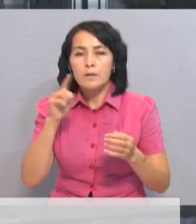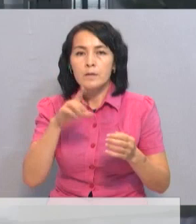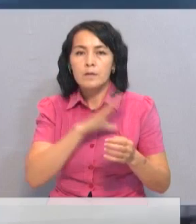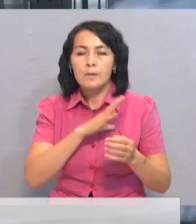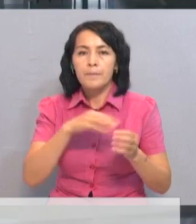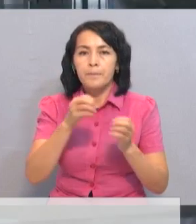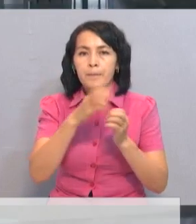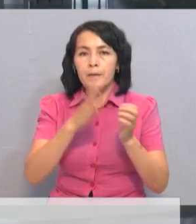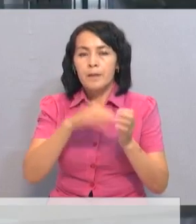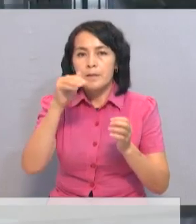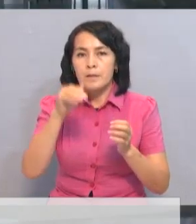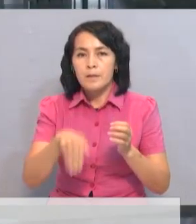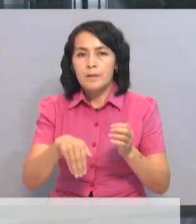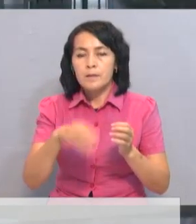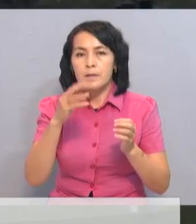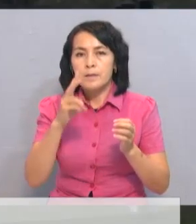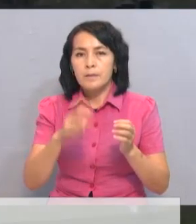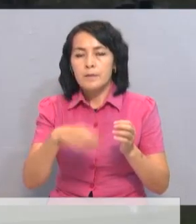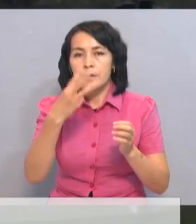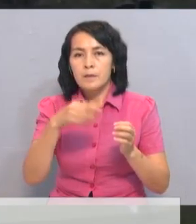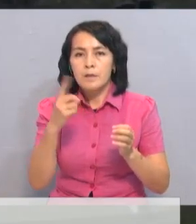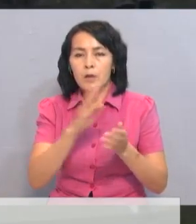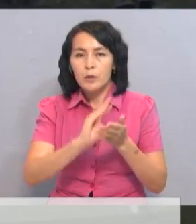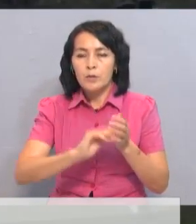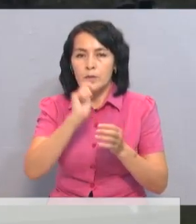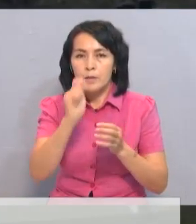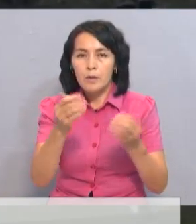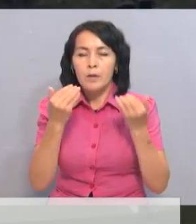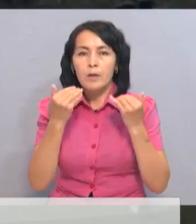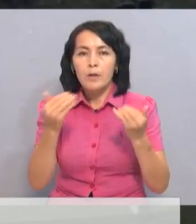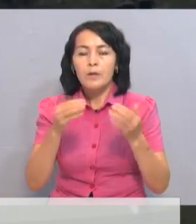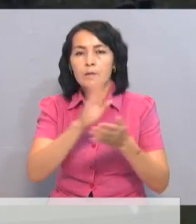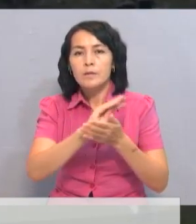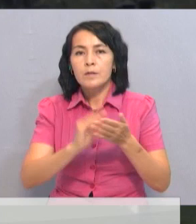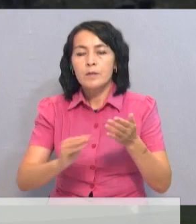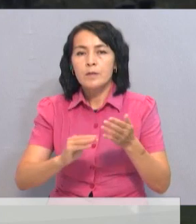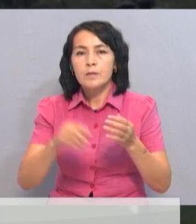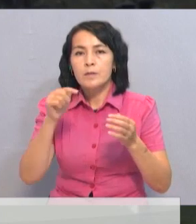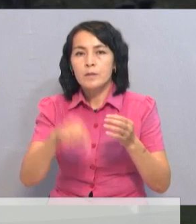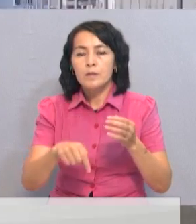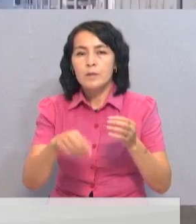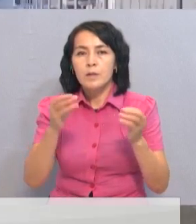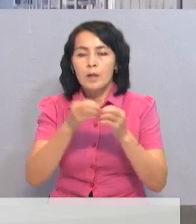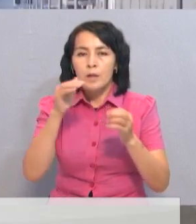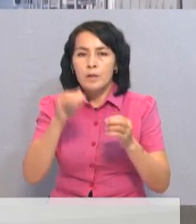поступило 19 231 заявление. Из них зарегистрировано и легализовано